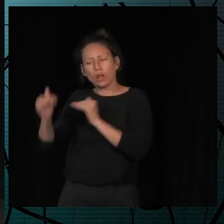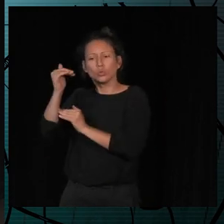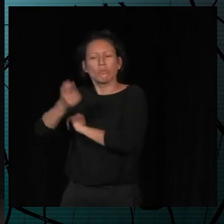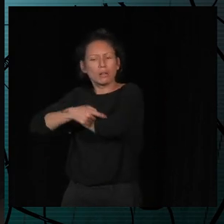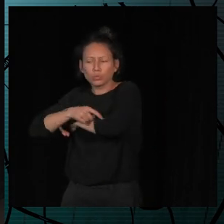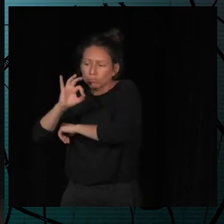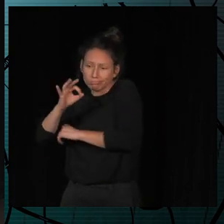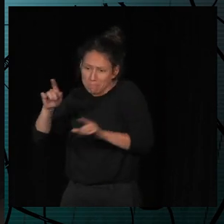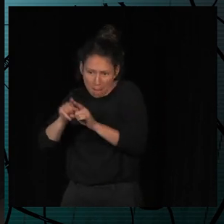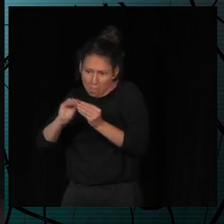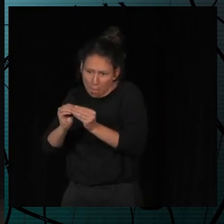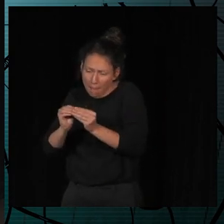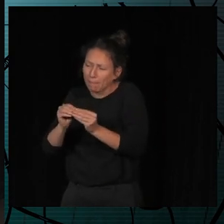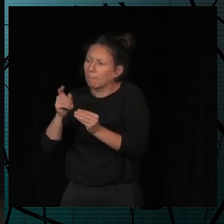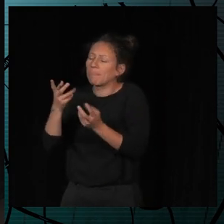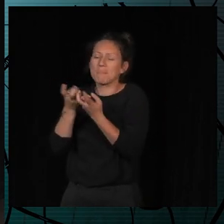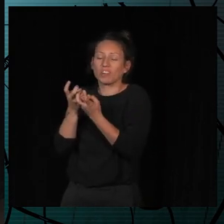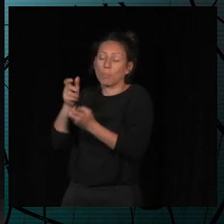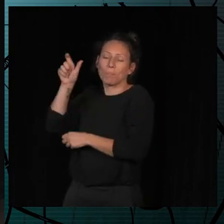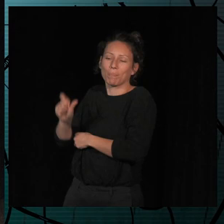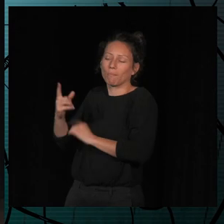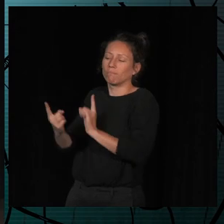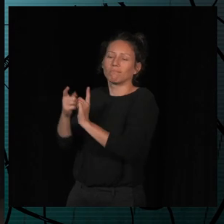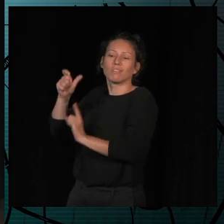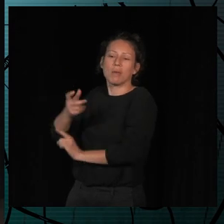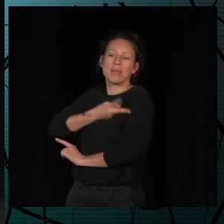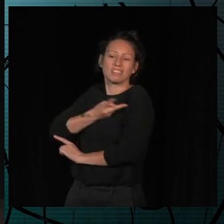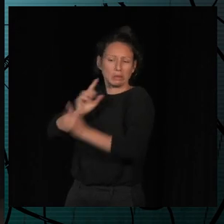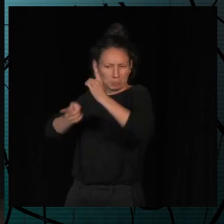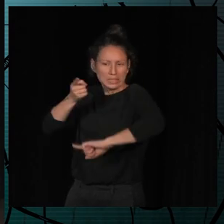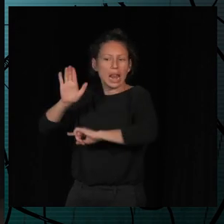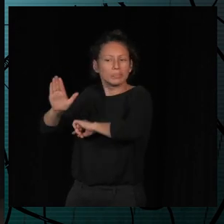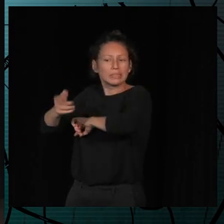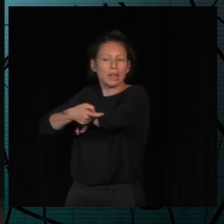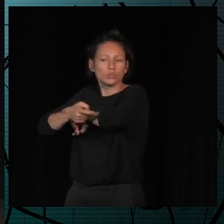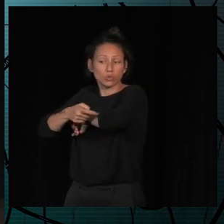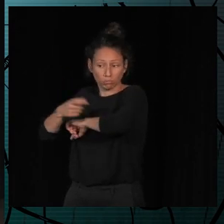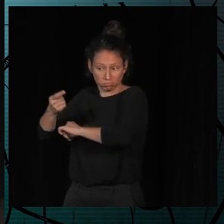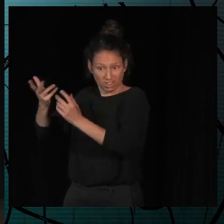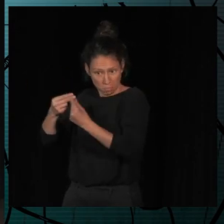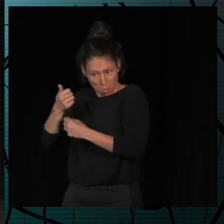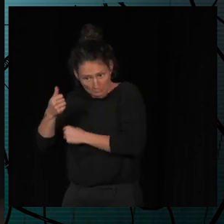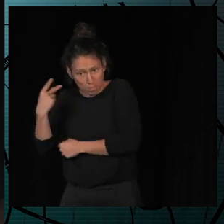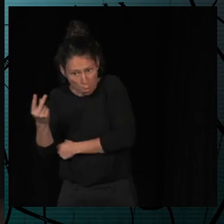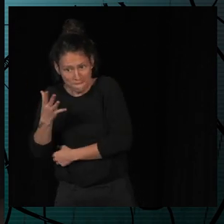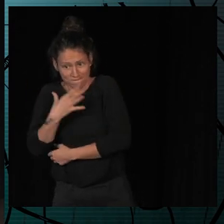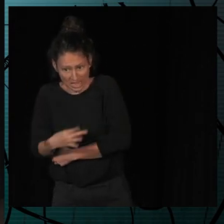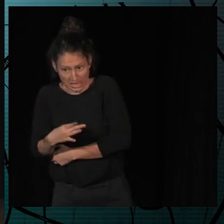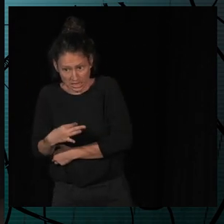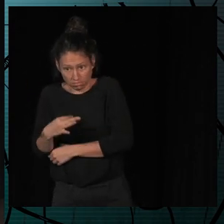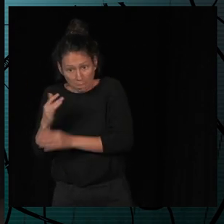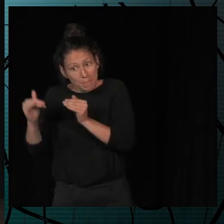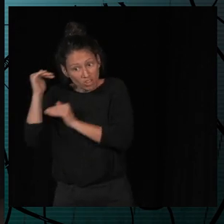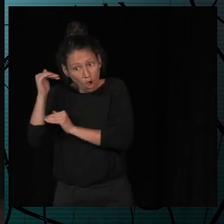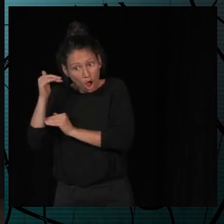même problème je voyais un jour un addictologue qui me disait que son fils majeur avait perdu son emploi qui